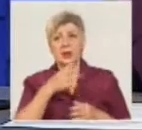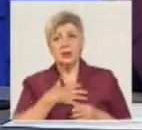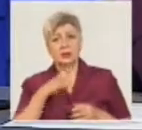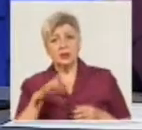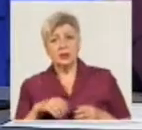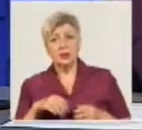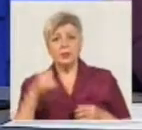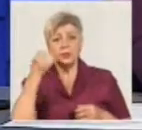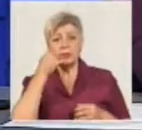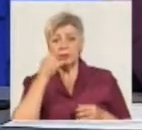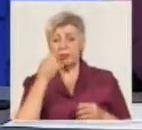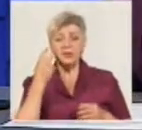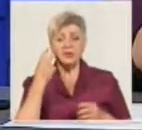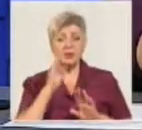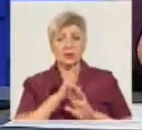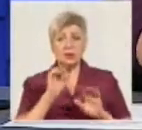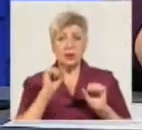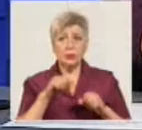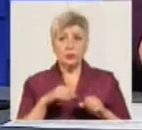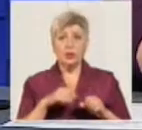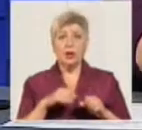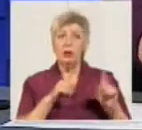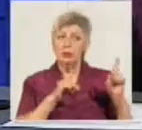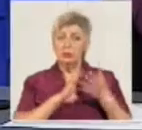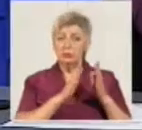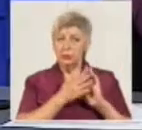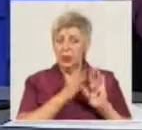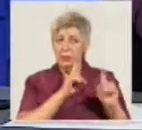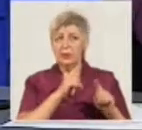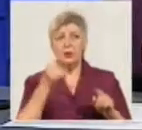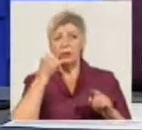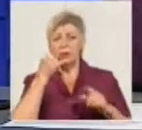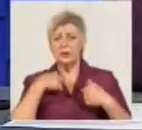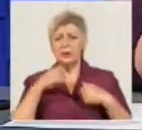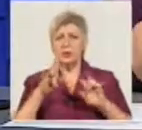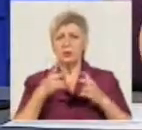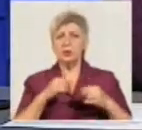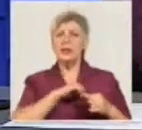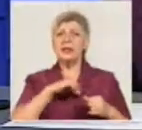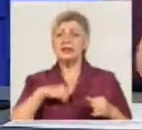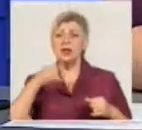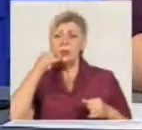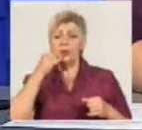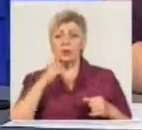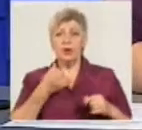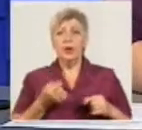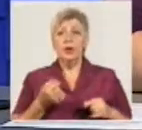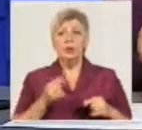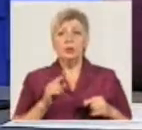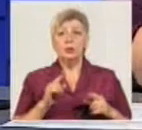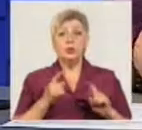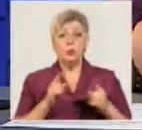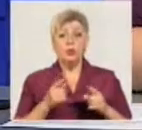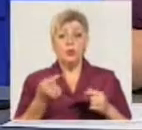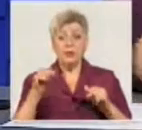можна, і в родинах вже є домовленість. Ти не дзвони, я сам передзвоню. Чому? Тому що в цей час може бути бій, і